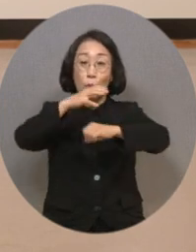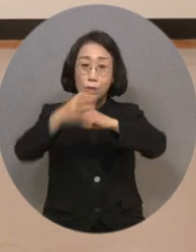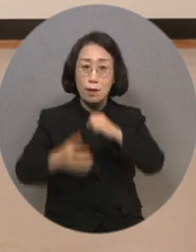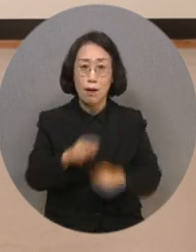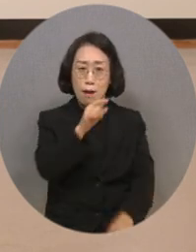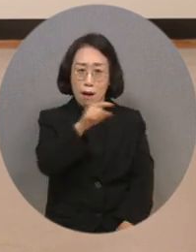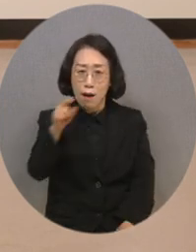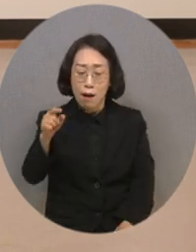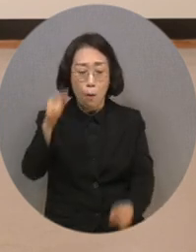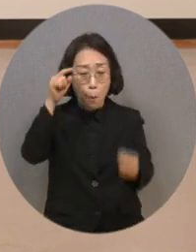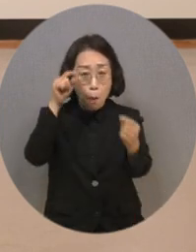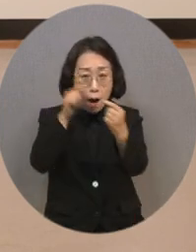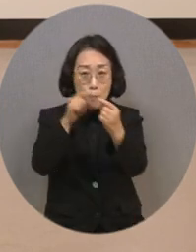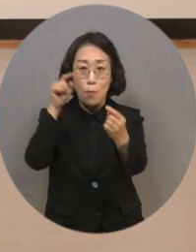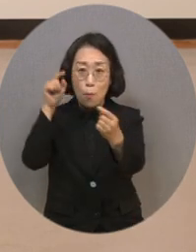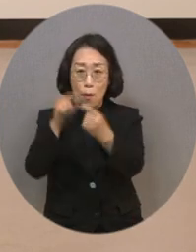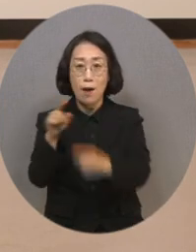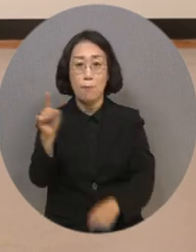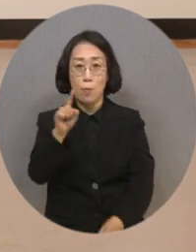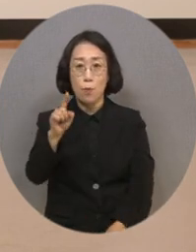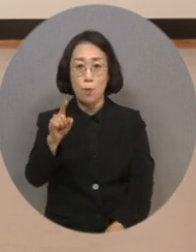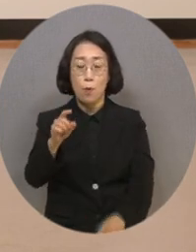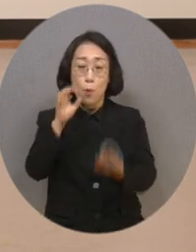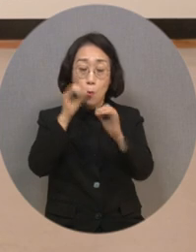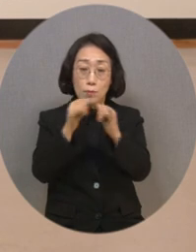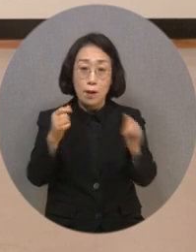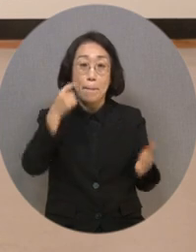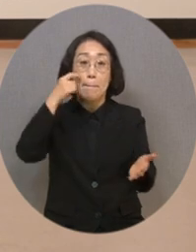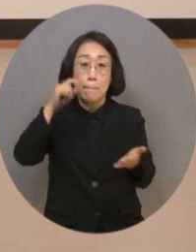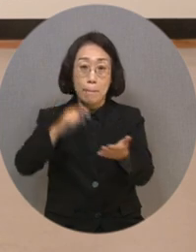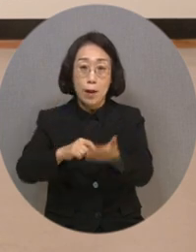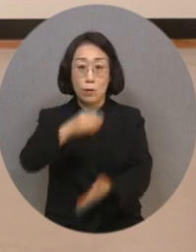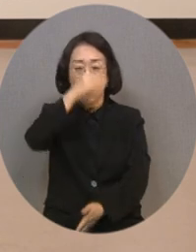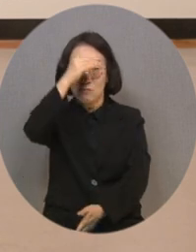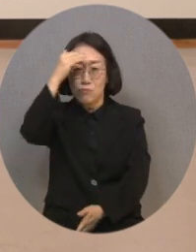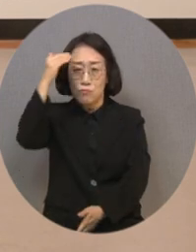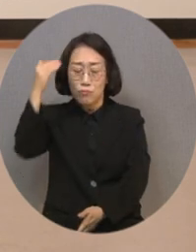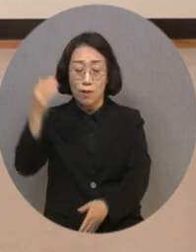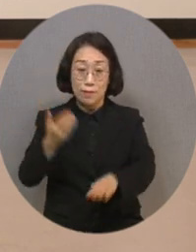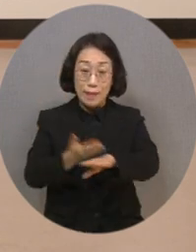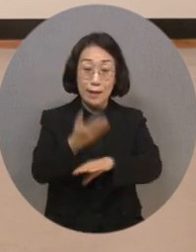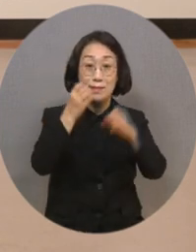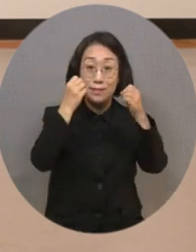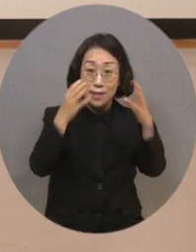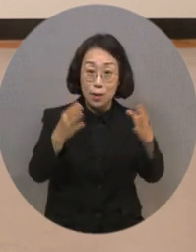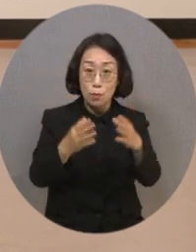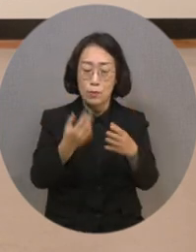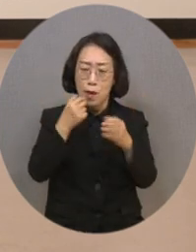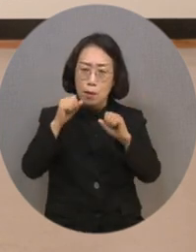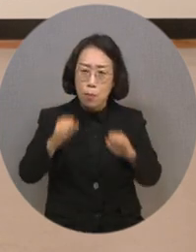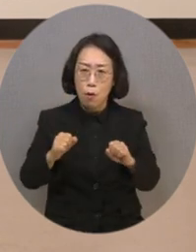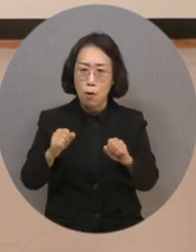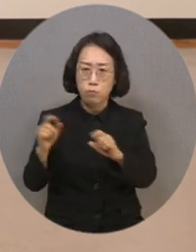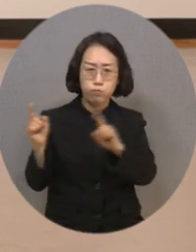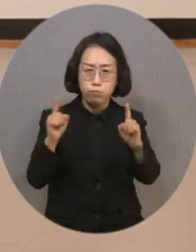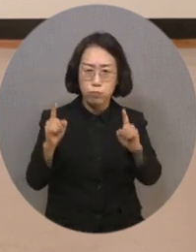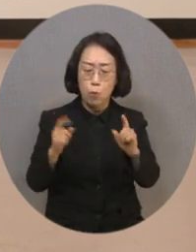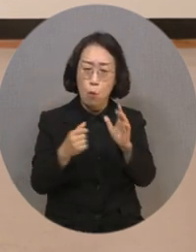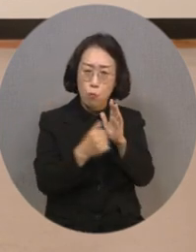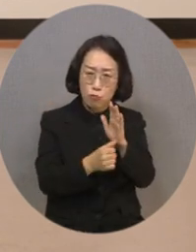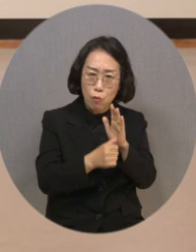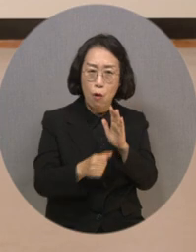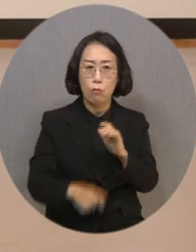것에 공감할까요? 관객들이 발견한 건 또 다른 길일 수도 있고 새로운 생명일 수도, 물체일